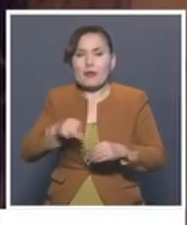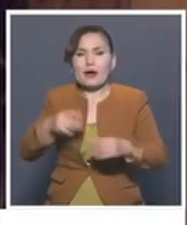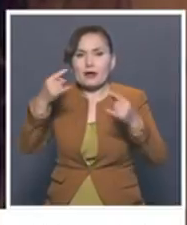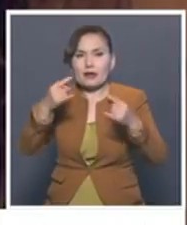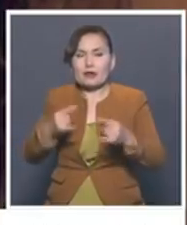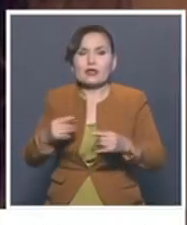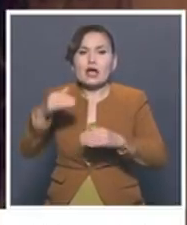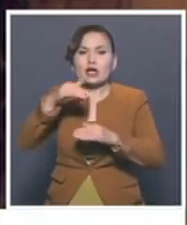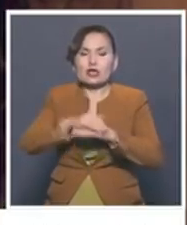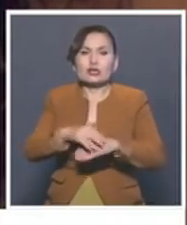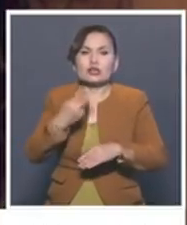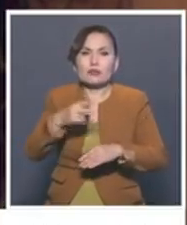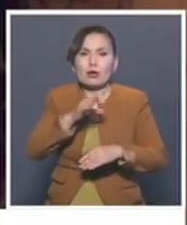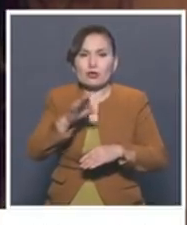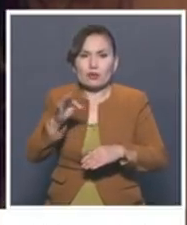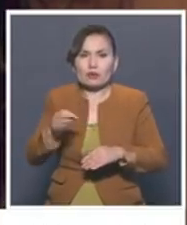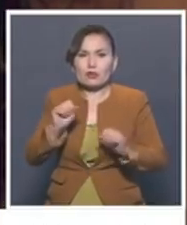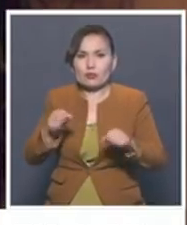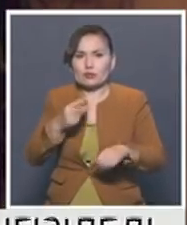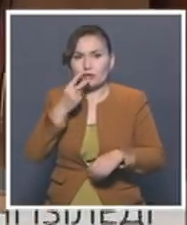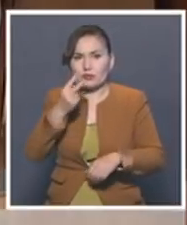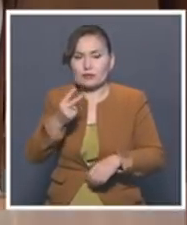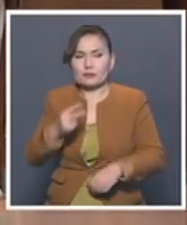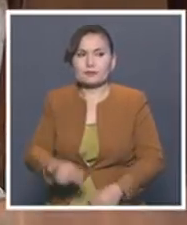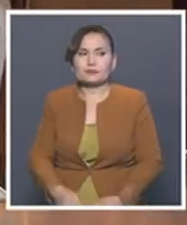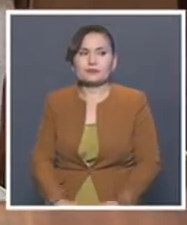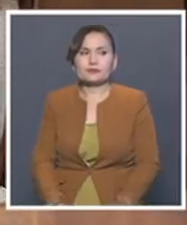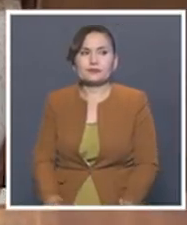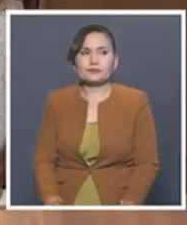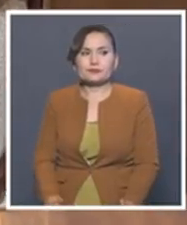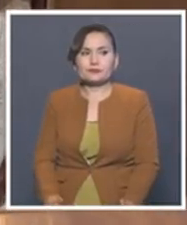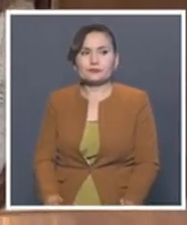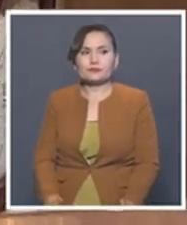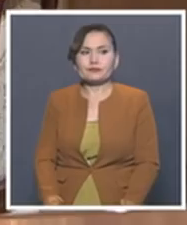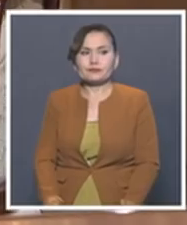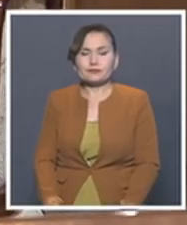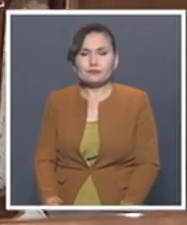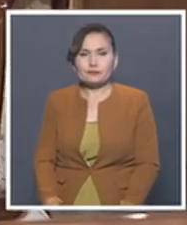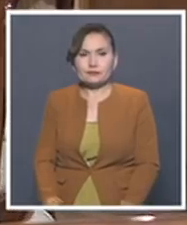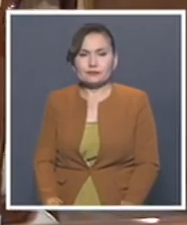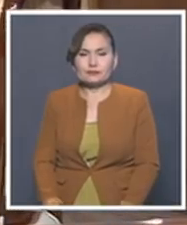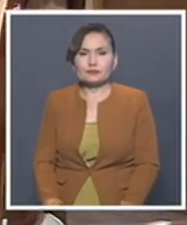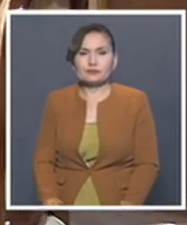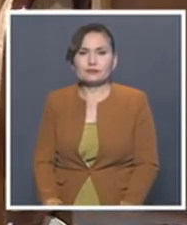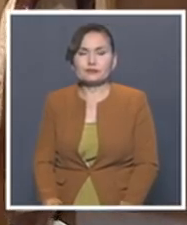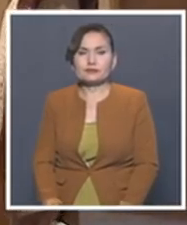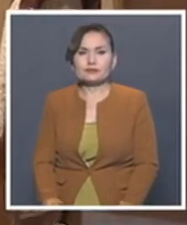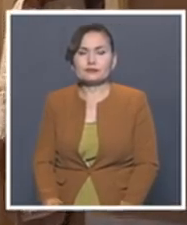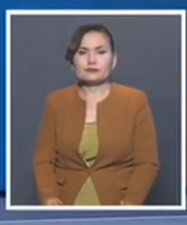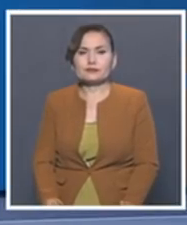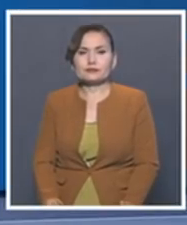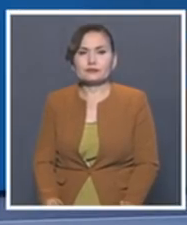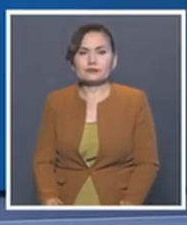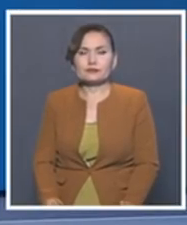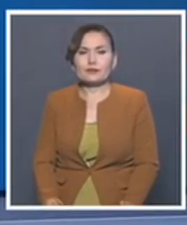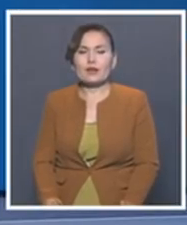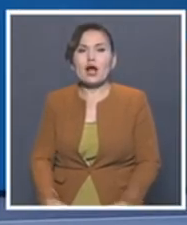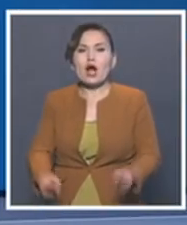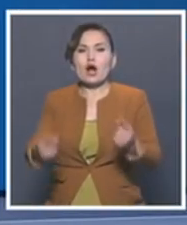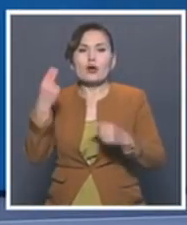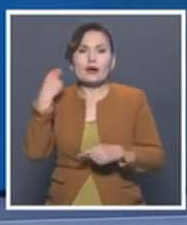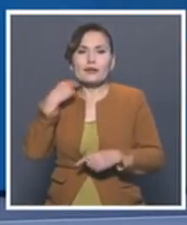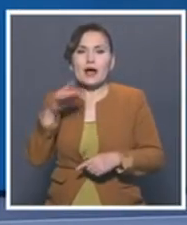кешкі 20:00-де көре аласыздар. Ләйлә Дулатқызы, Сәуле Алдамұратқызы, Ұлттық арна.